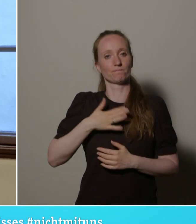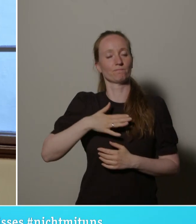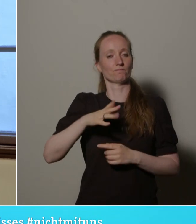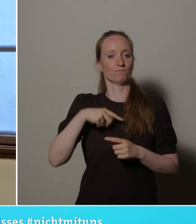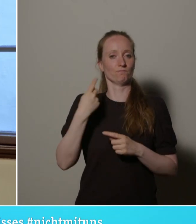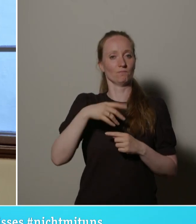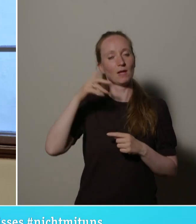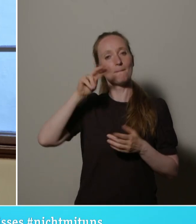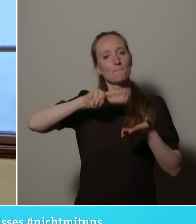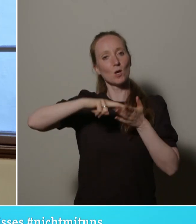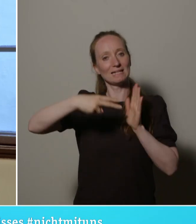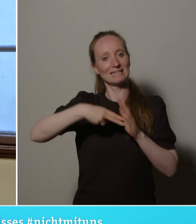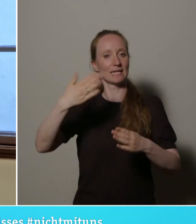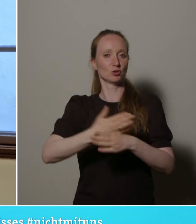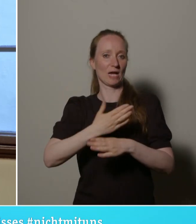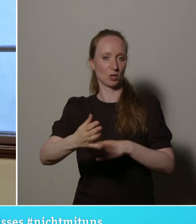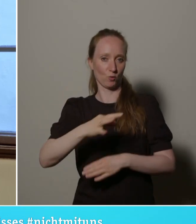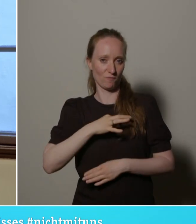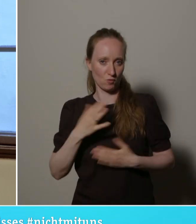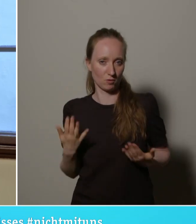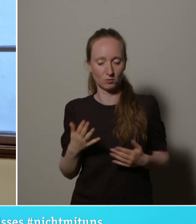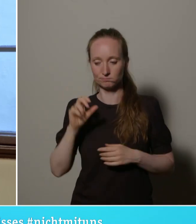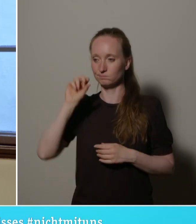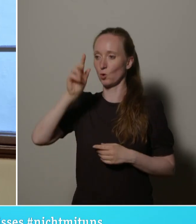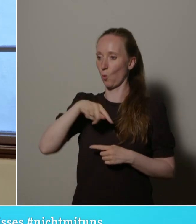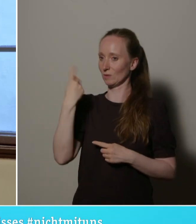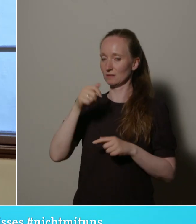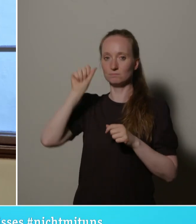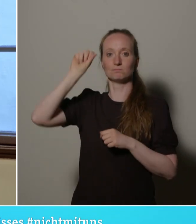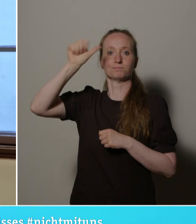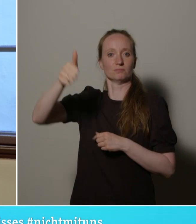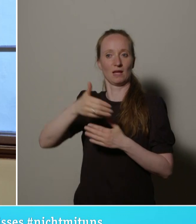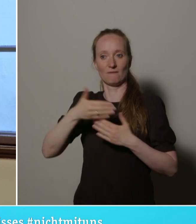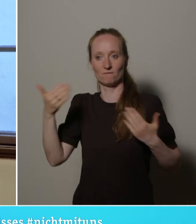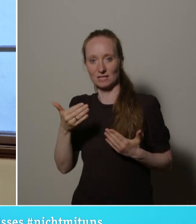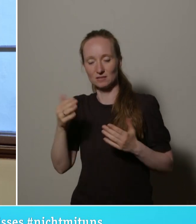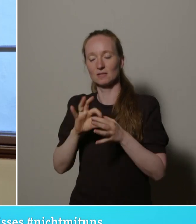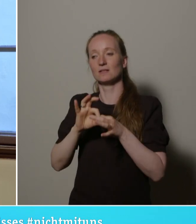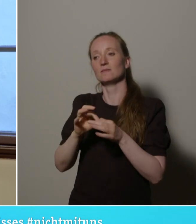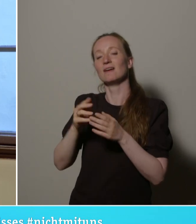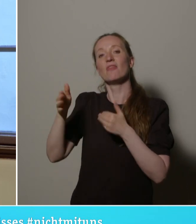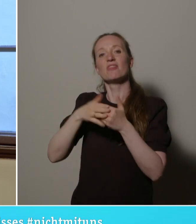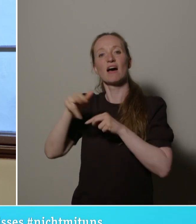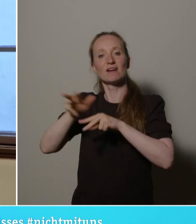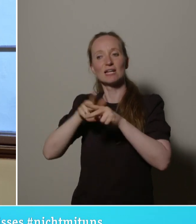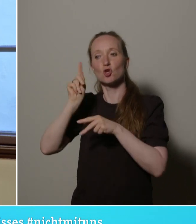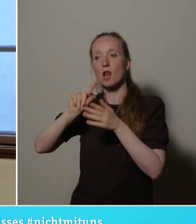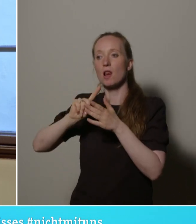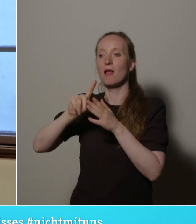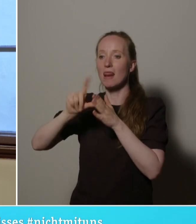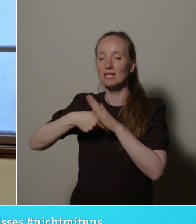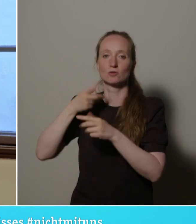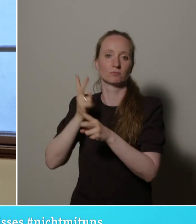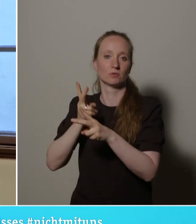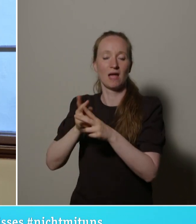ist unsere politische Entscheidung. Unsere Priorität liegt bei dem leistungsfähigen Nahverkehr und nicht bei der einen